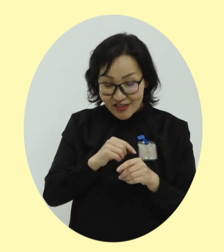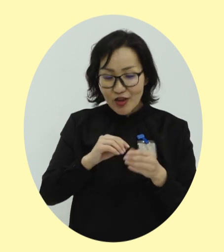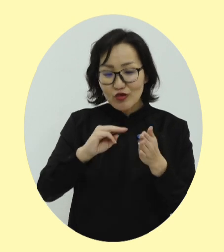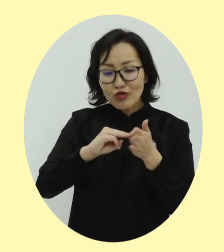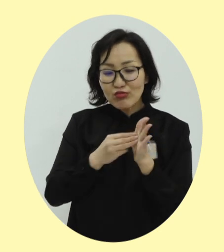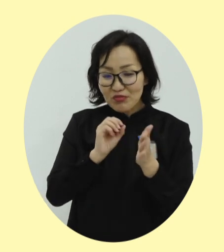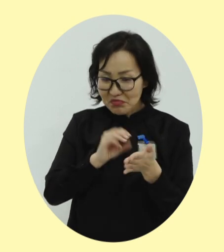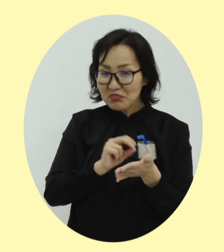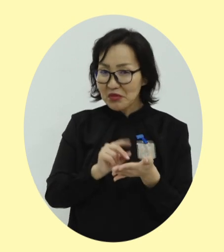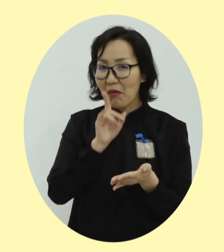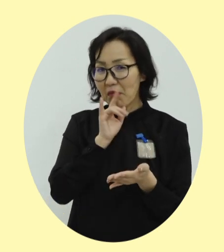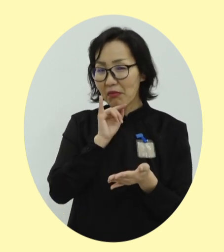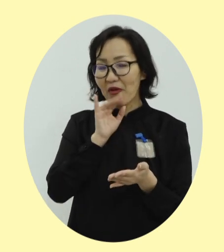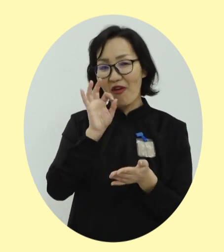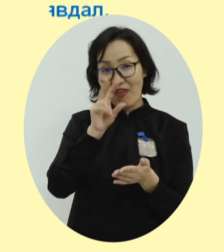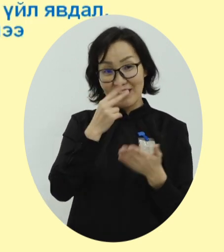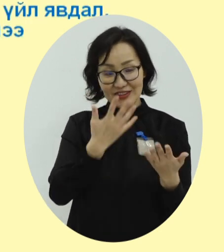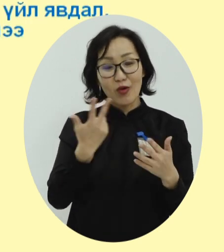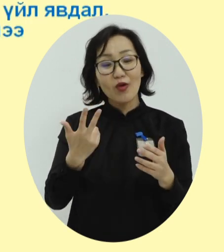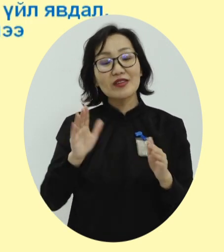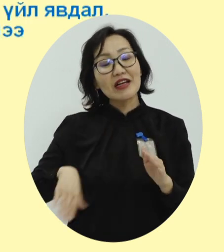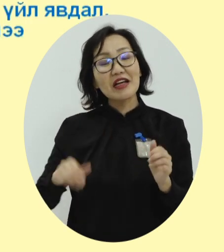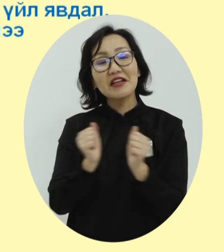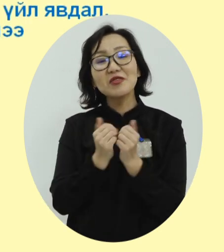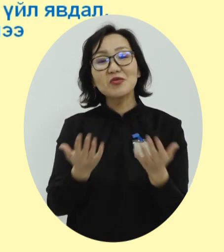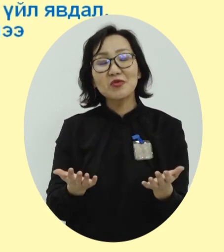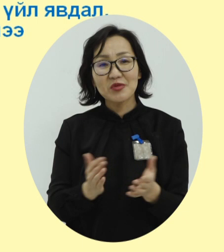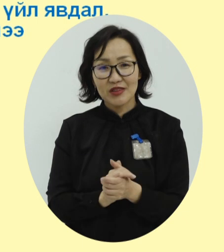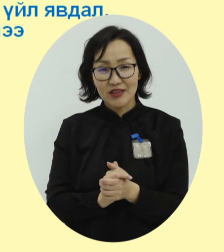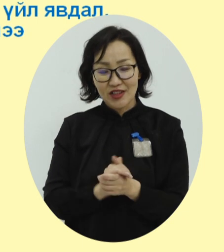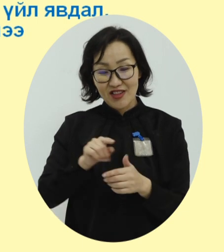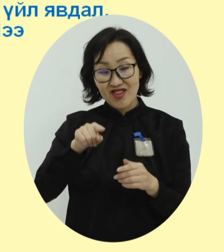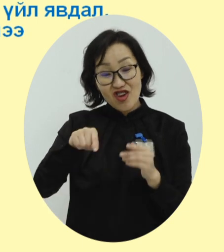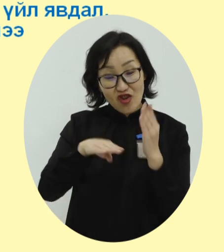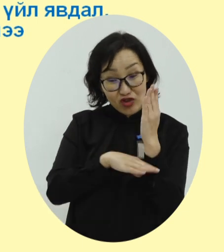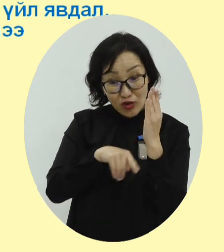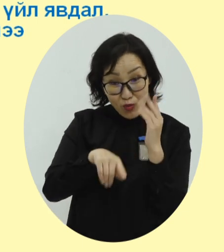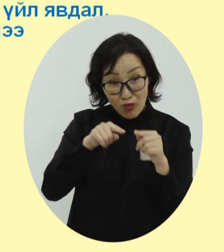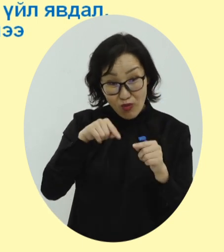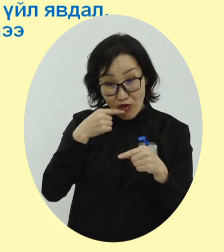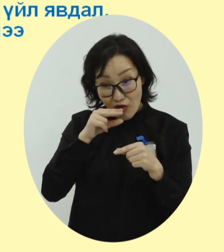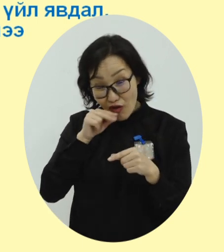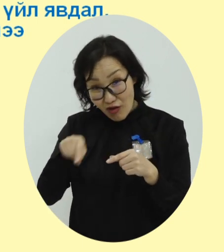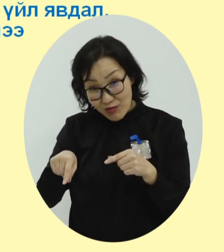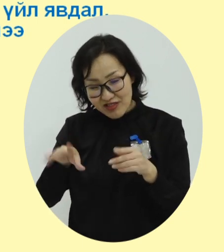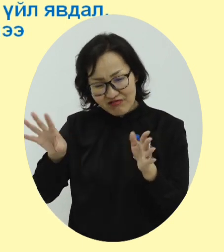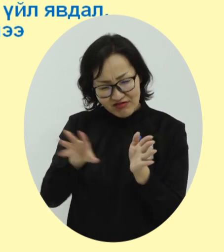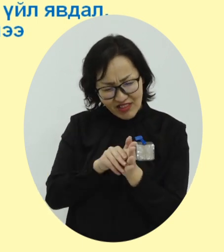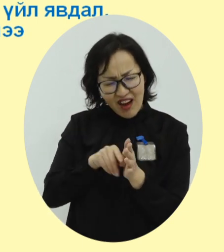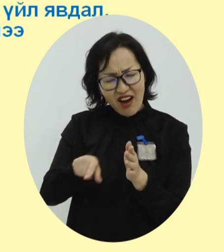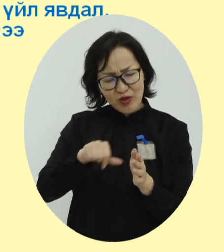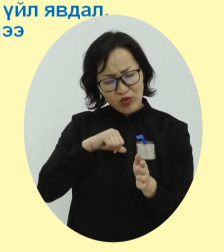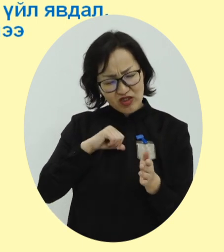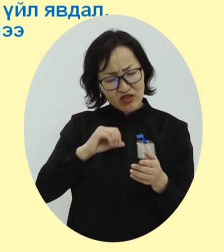найз нь олж харсан байна. Дараагийн найз нь тэр өдөр болсон чухал үйл явдал түүнээс